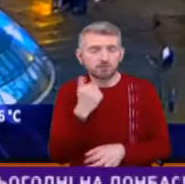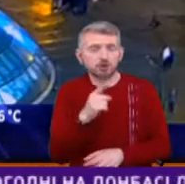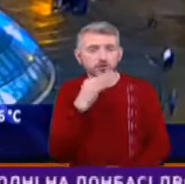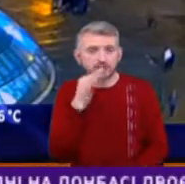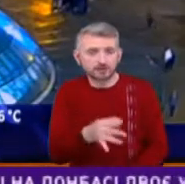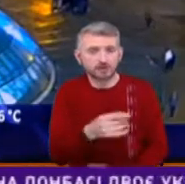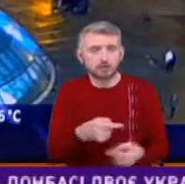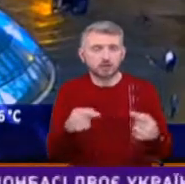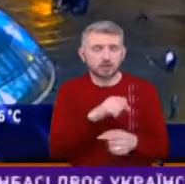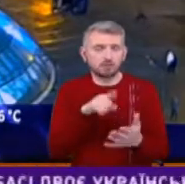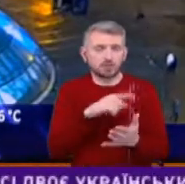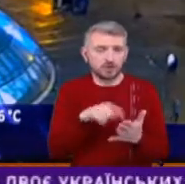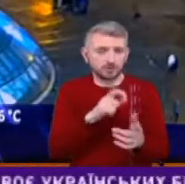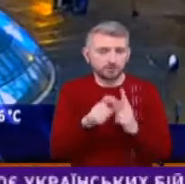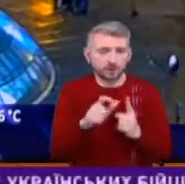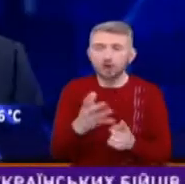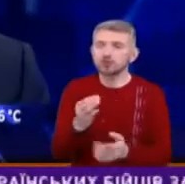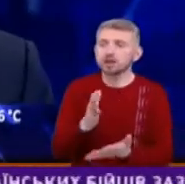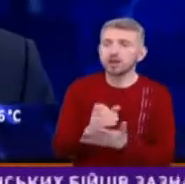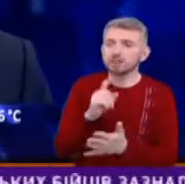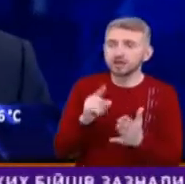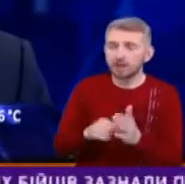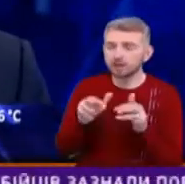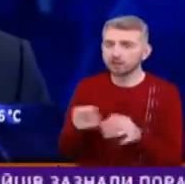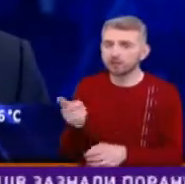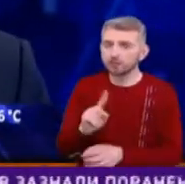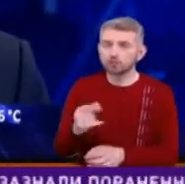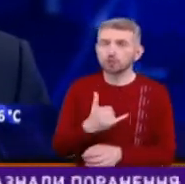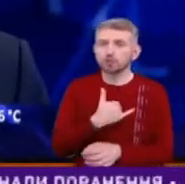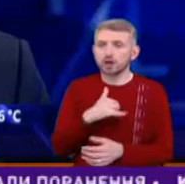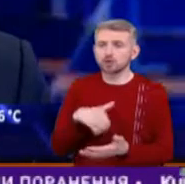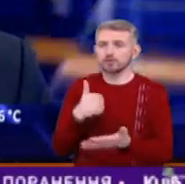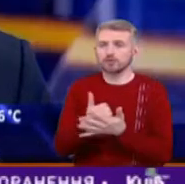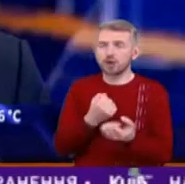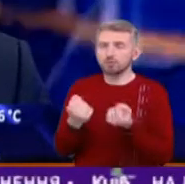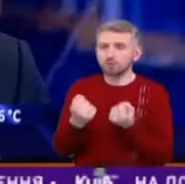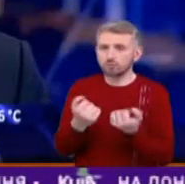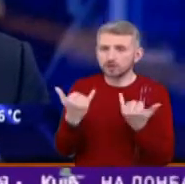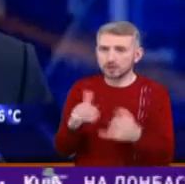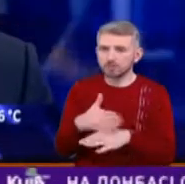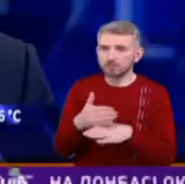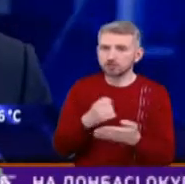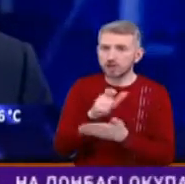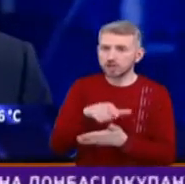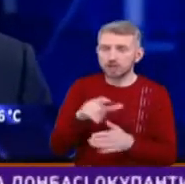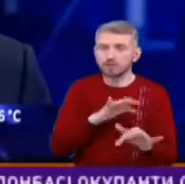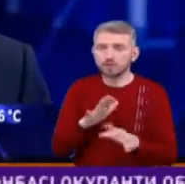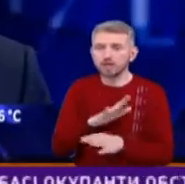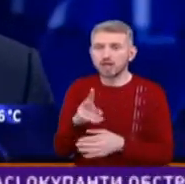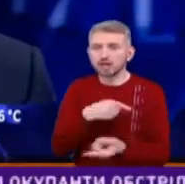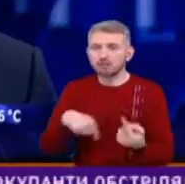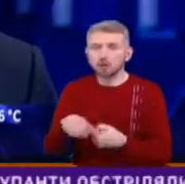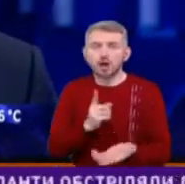сказати на конкретні питання. А ще є питання. Річ у тім, що у нас же основна боротьба зараз між кандидатами відбувається не